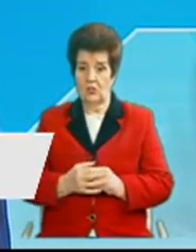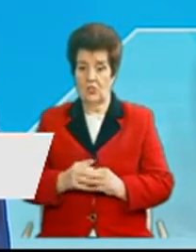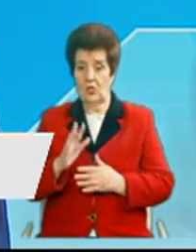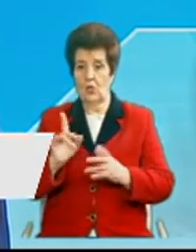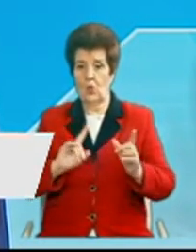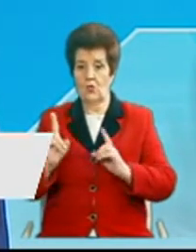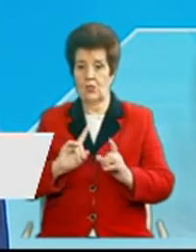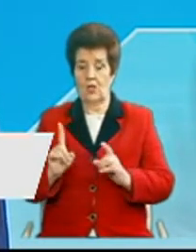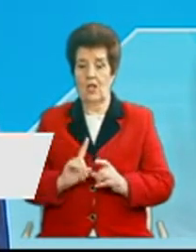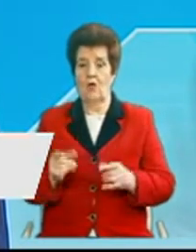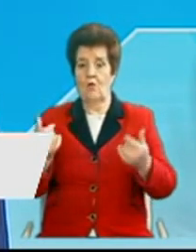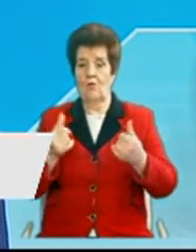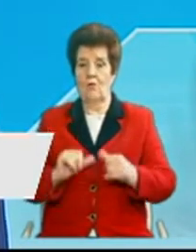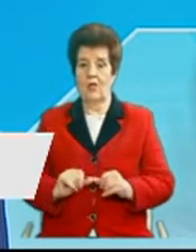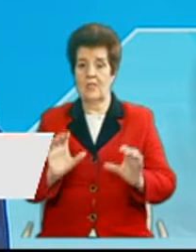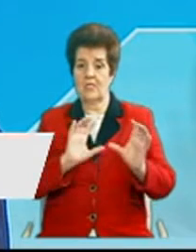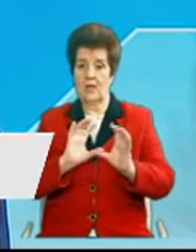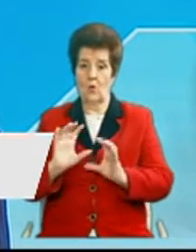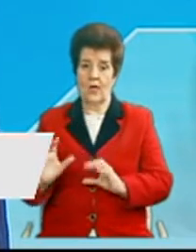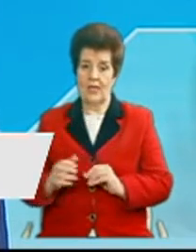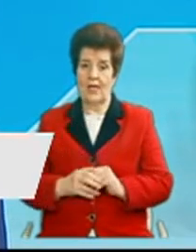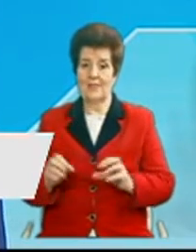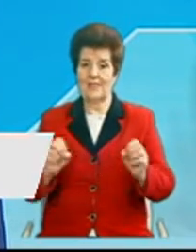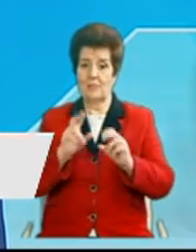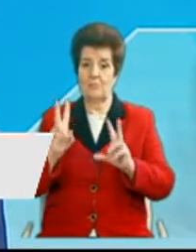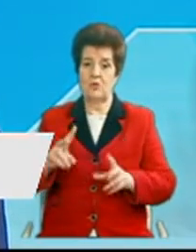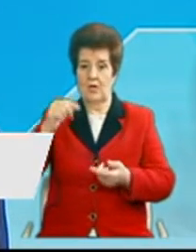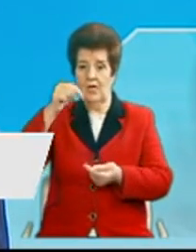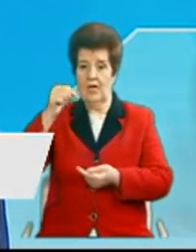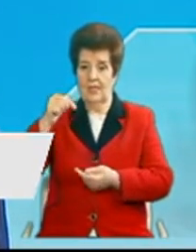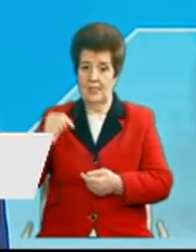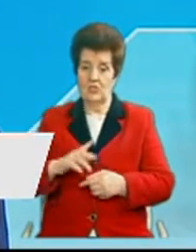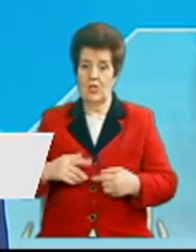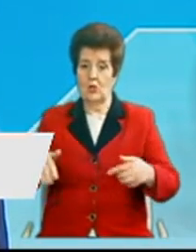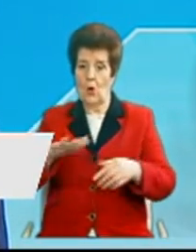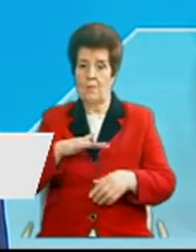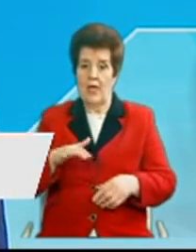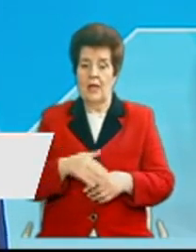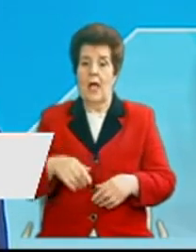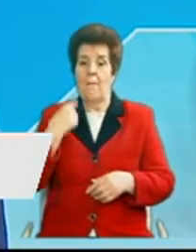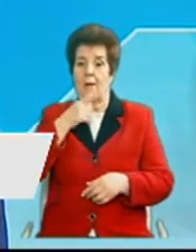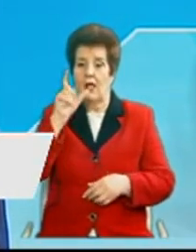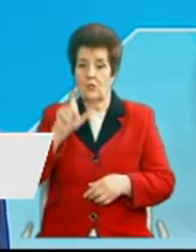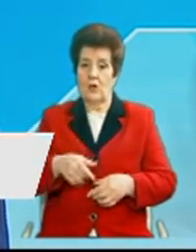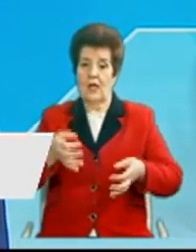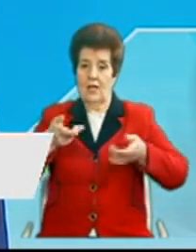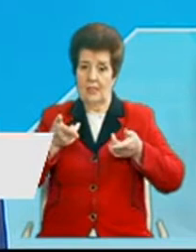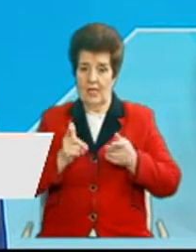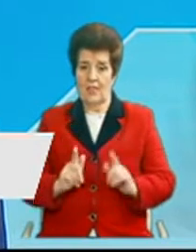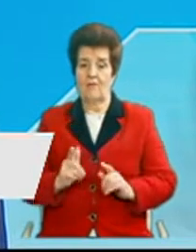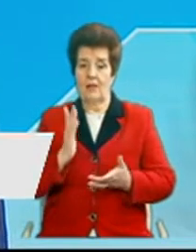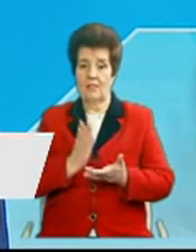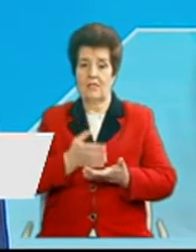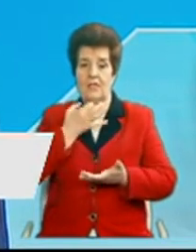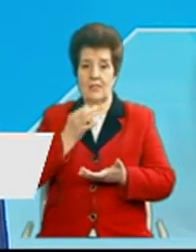Consiliu Suprem de Securitate unde să fie incluși specialiști în domeniu, persoane care într-adevăr sunt responsabili și